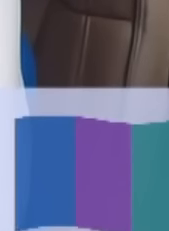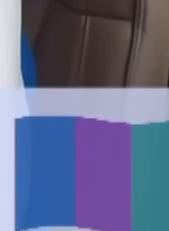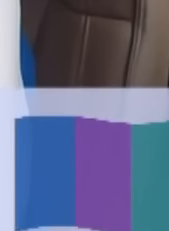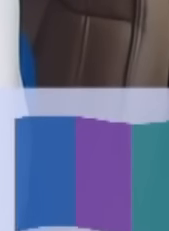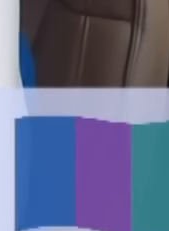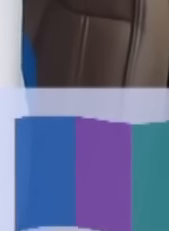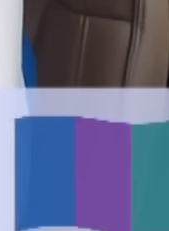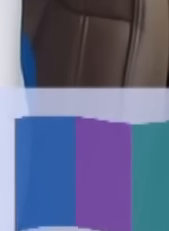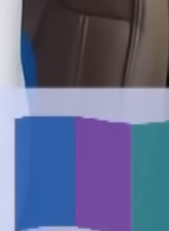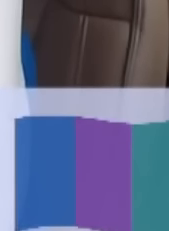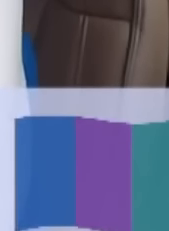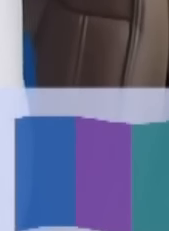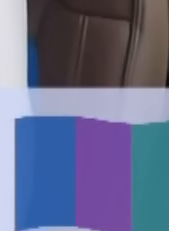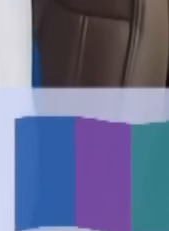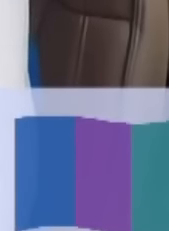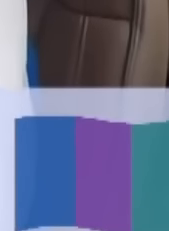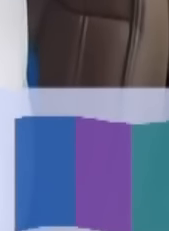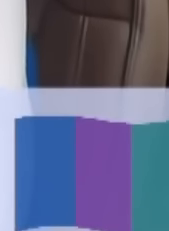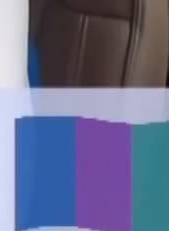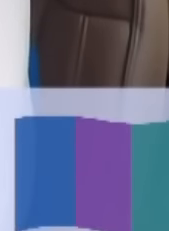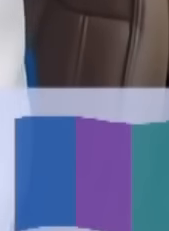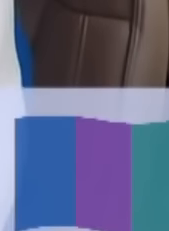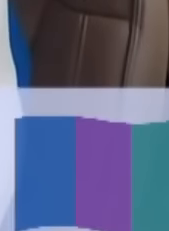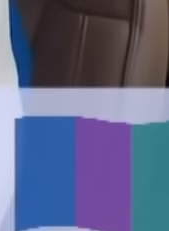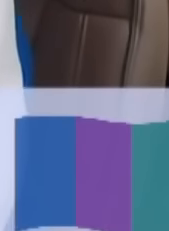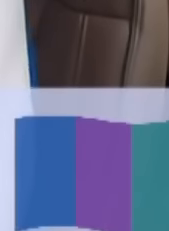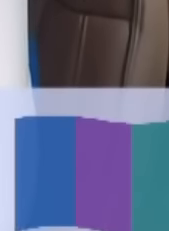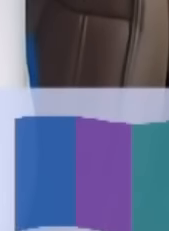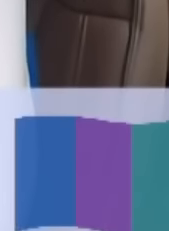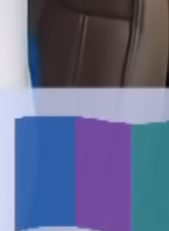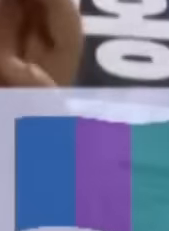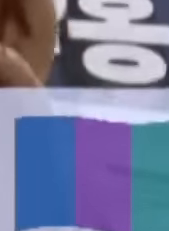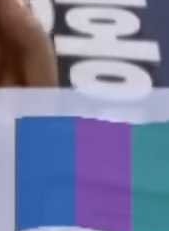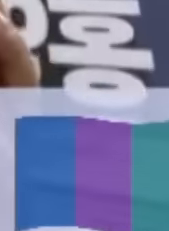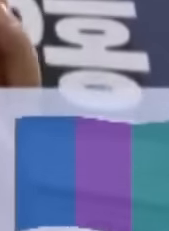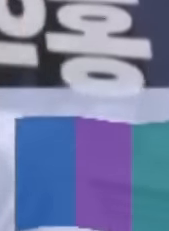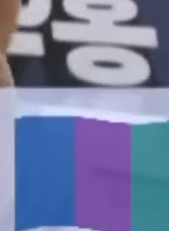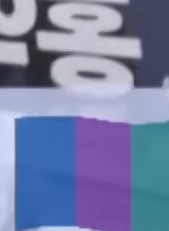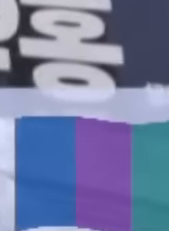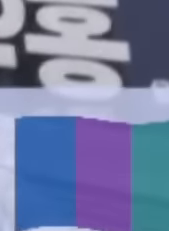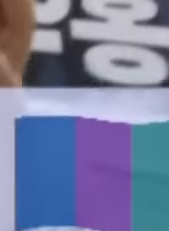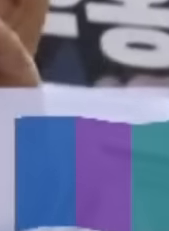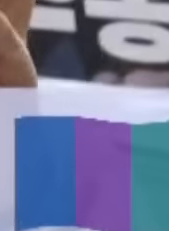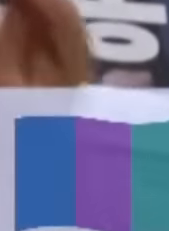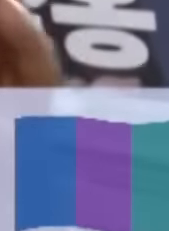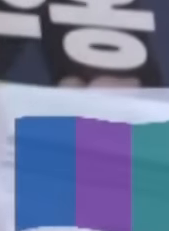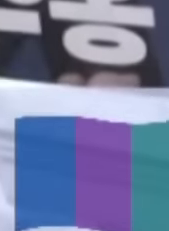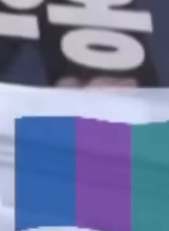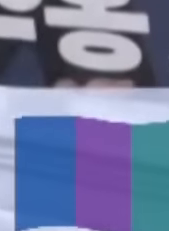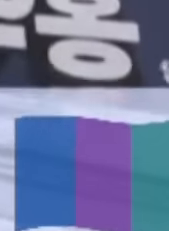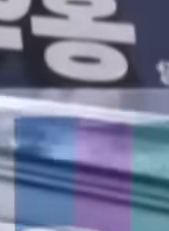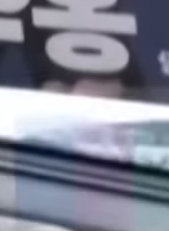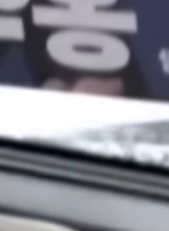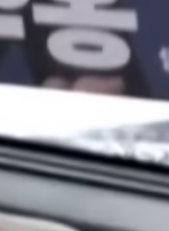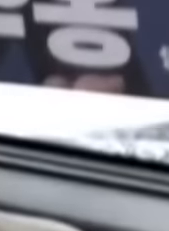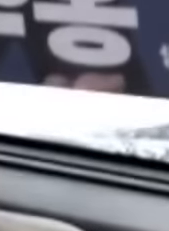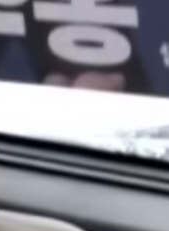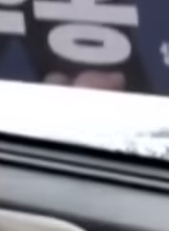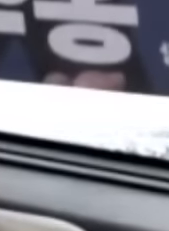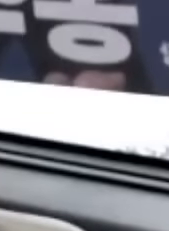국민들이 화를 난 거죠. 왜냐하면 대파 가격은 문재인 정부 때도 싸지 않았어요. 문제는 대통령이 가격을 전혀 모른다는